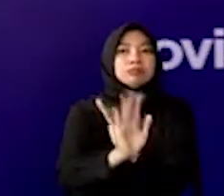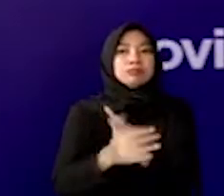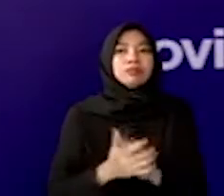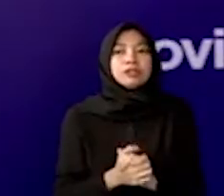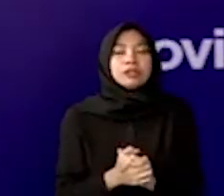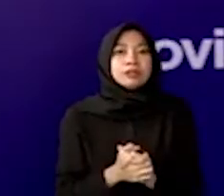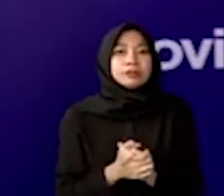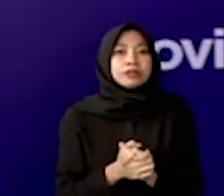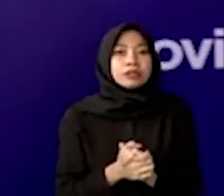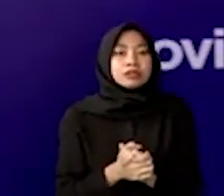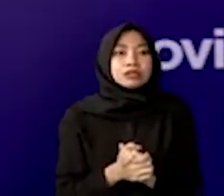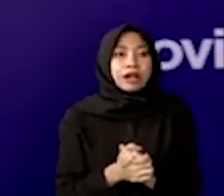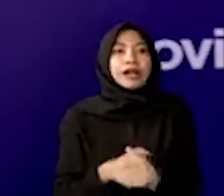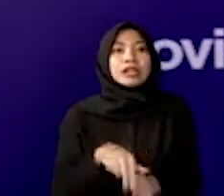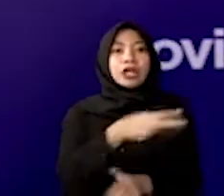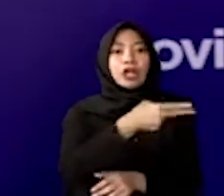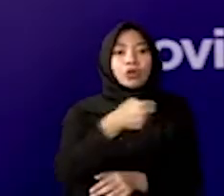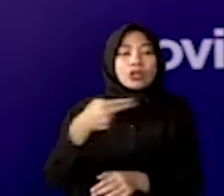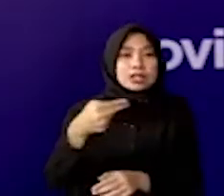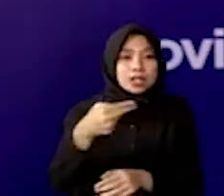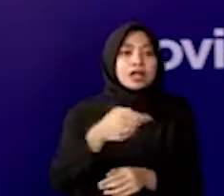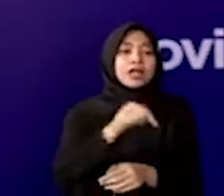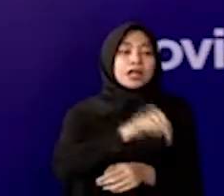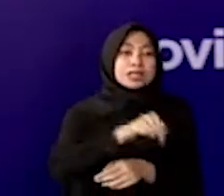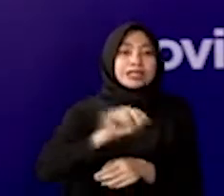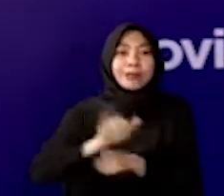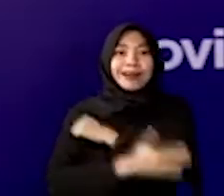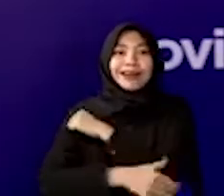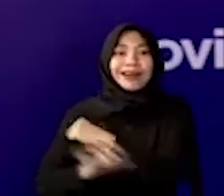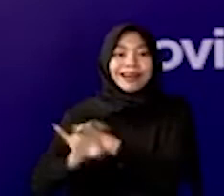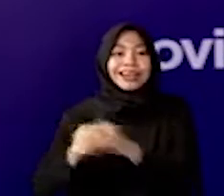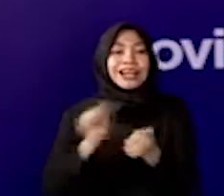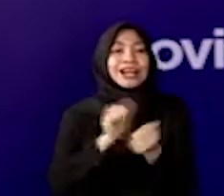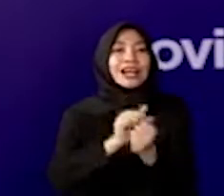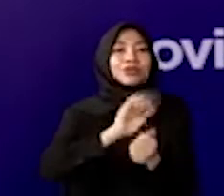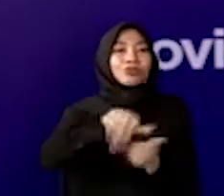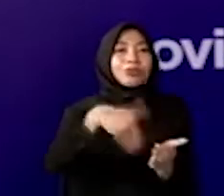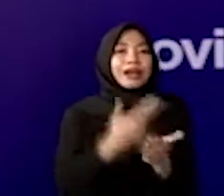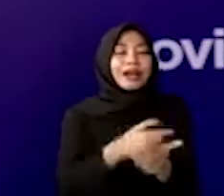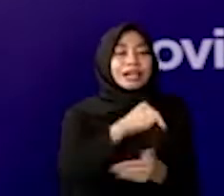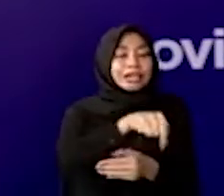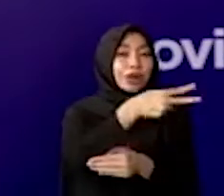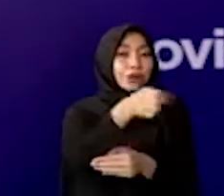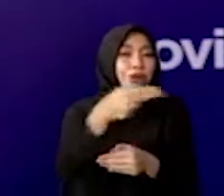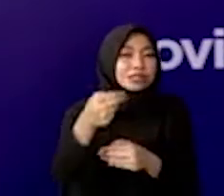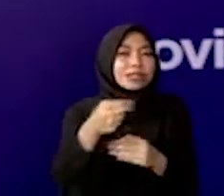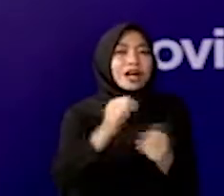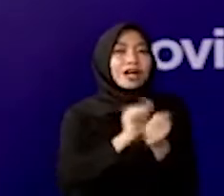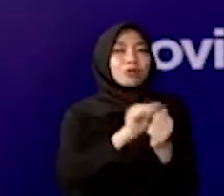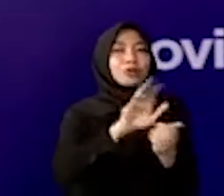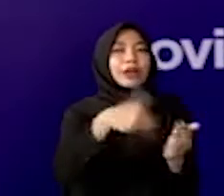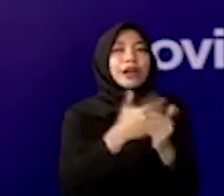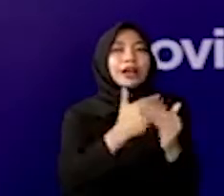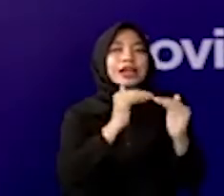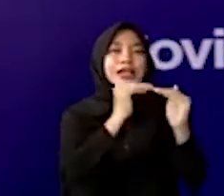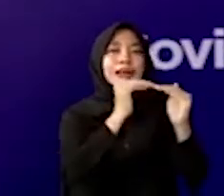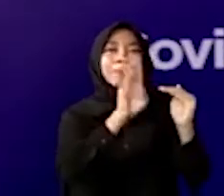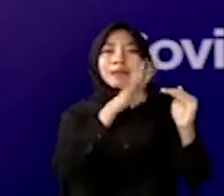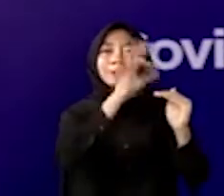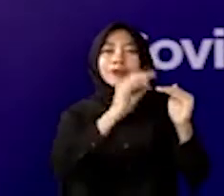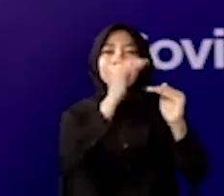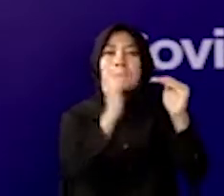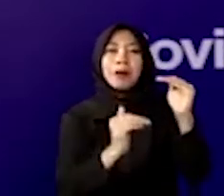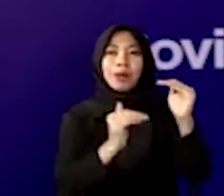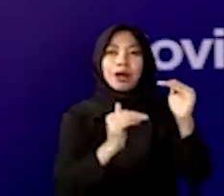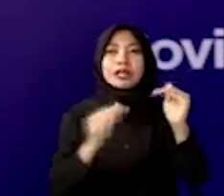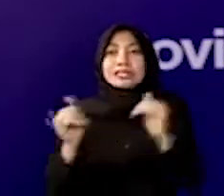confirm fatality rate kita relatif e di bawah 4% juga sehingga kita